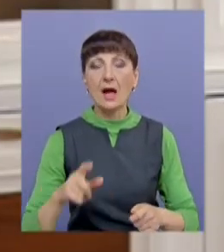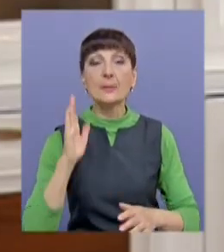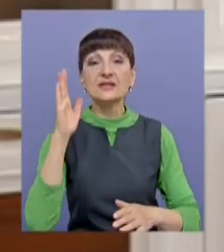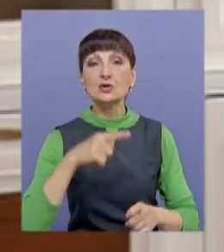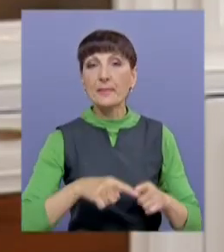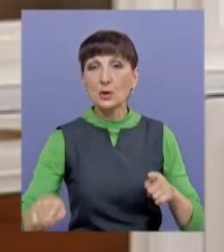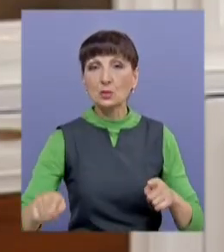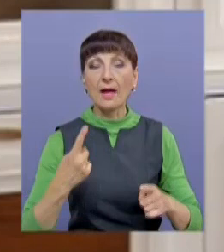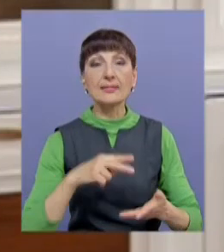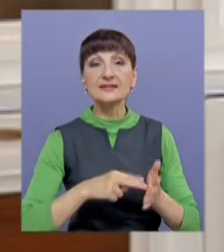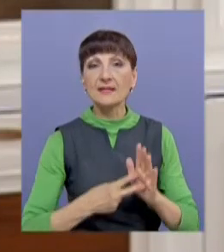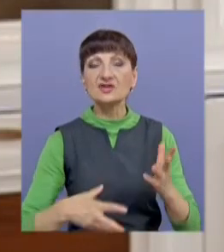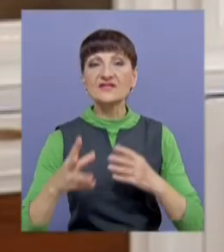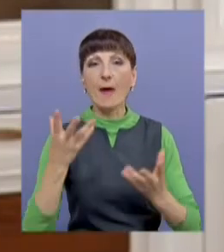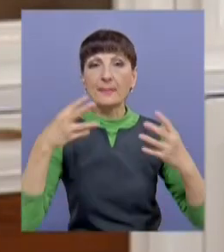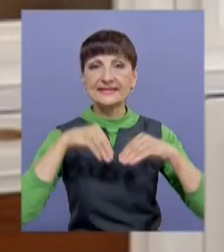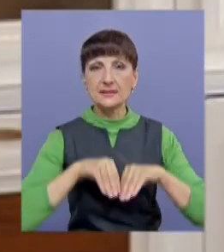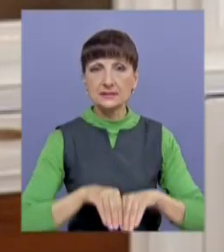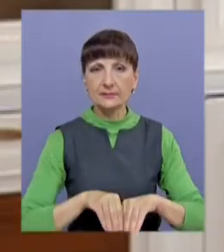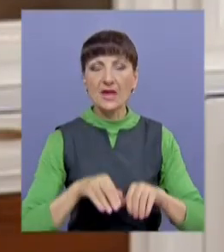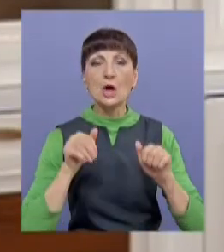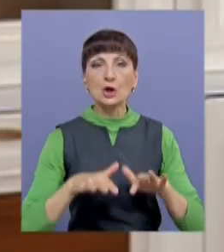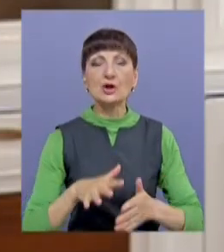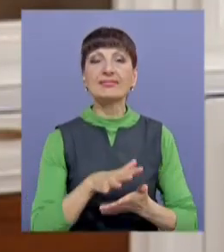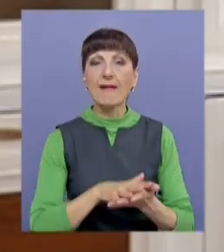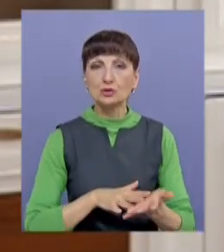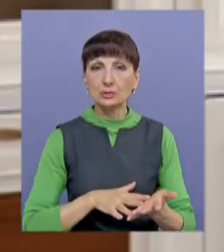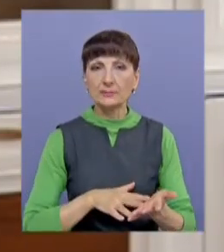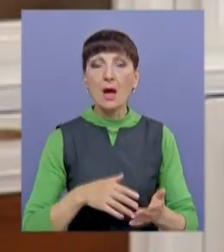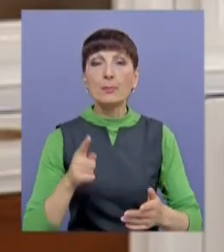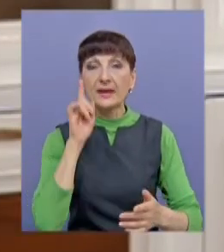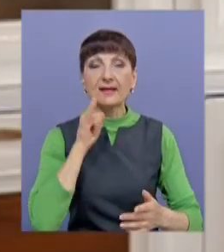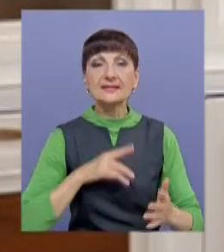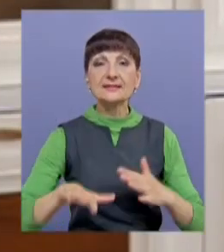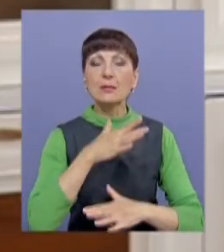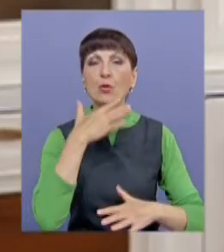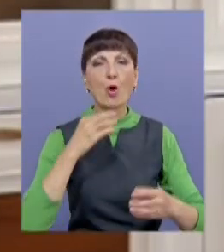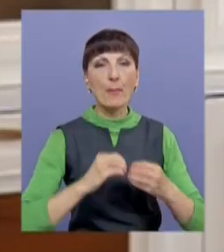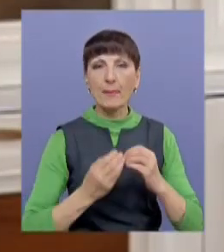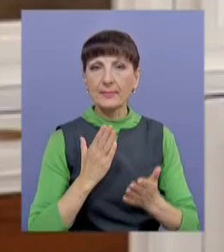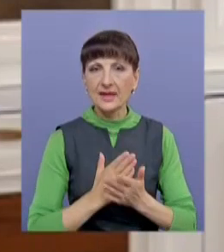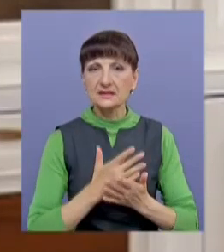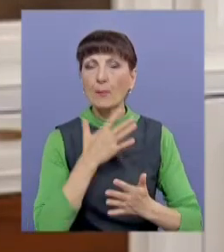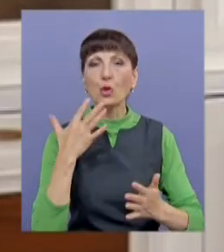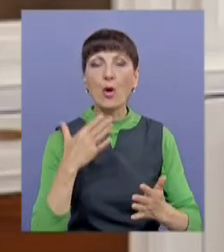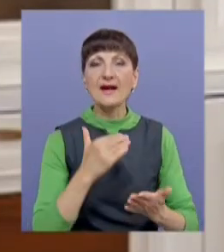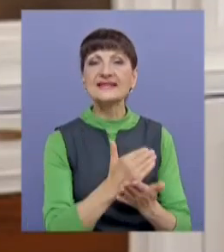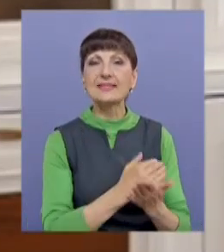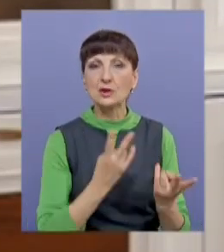период только одна задача – всем объединиться, решать дальше, потому что перед страной стоят большие проблемы, немало задач стоит,